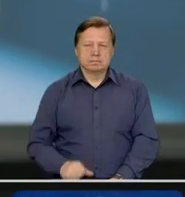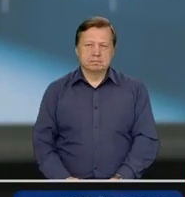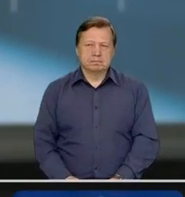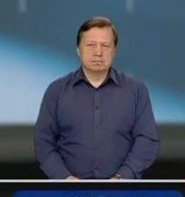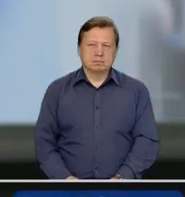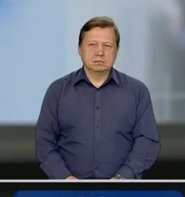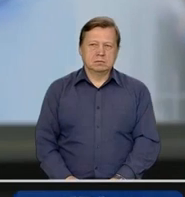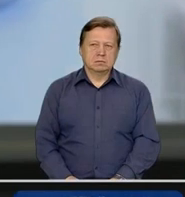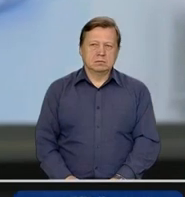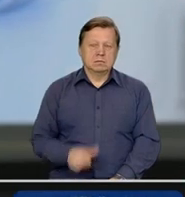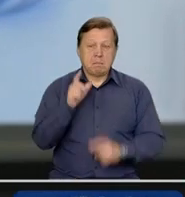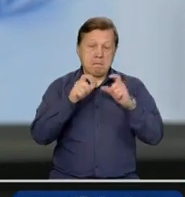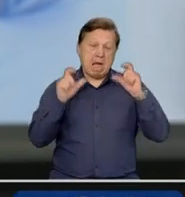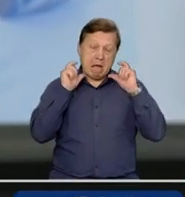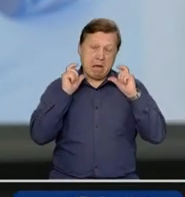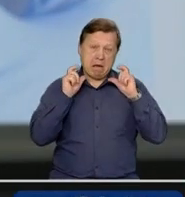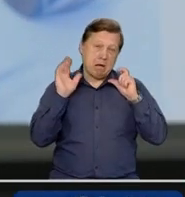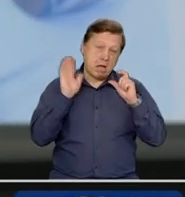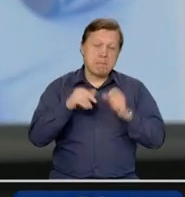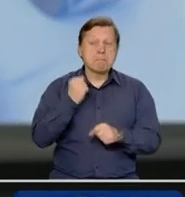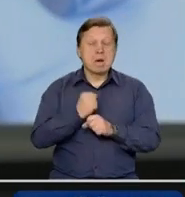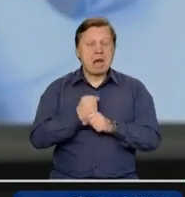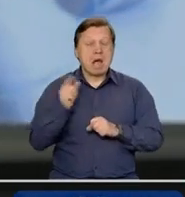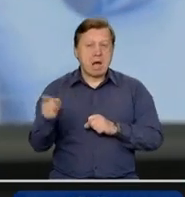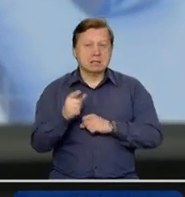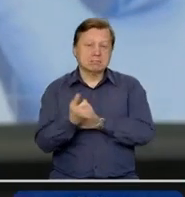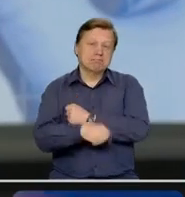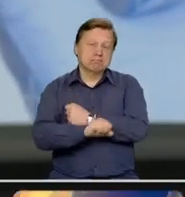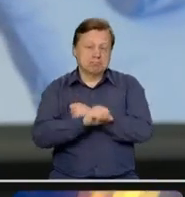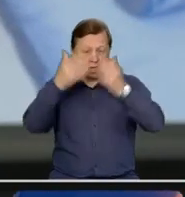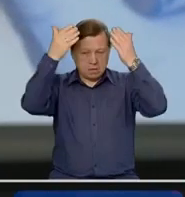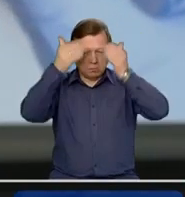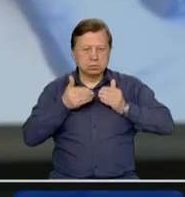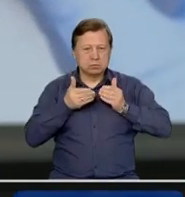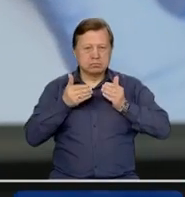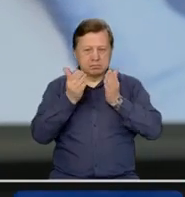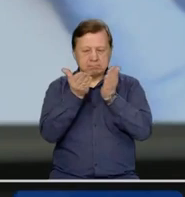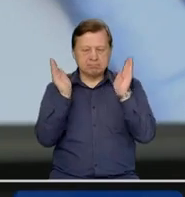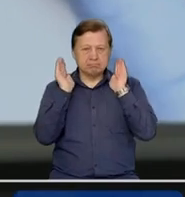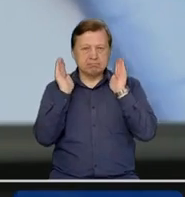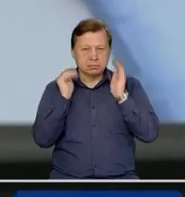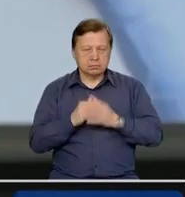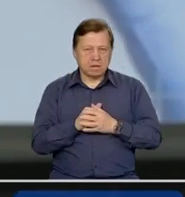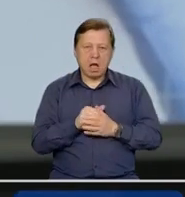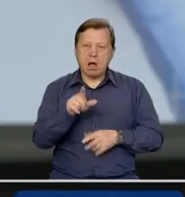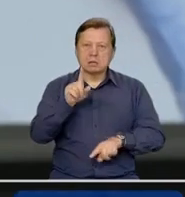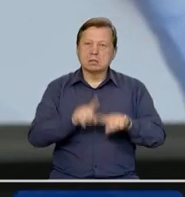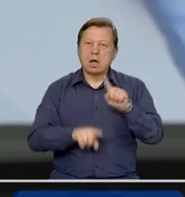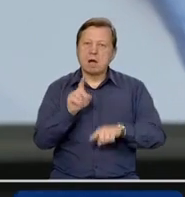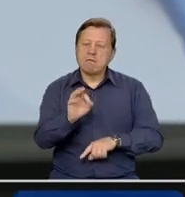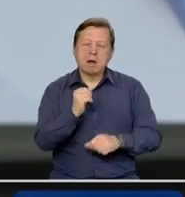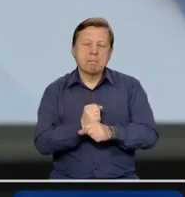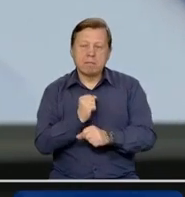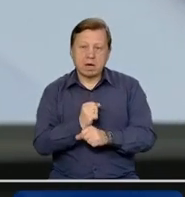czy zamiast maseczki w pracy można nosić próbicę? To zależy w jakiej pracy. Jeżeli jest